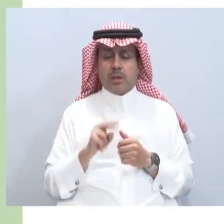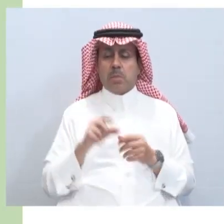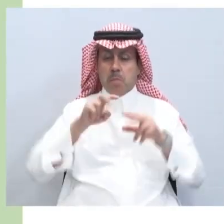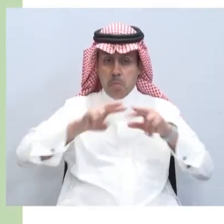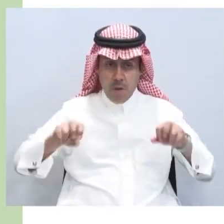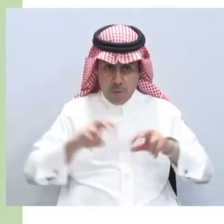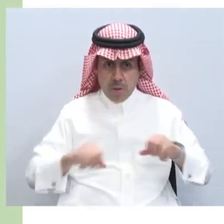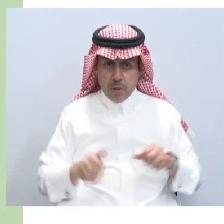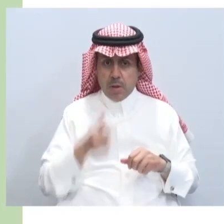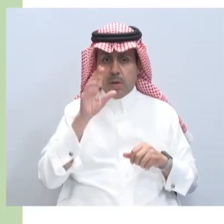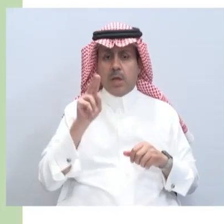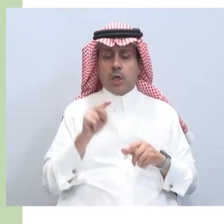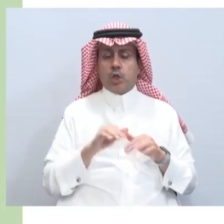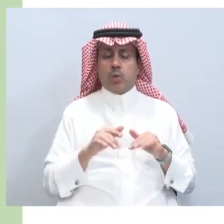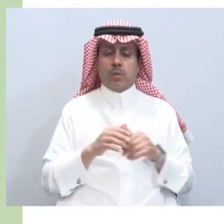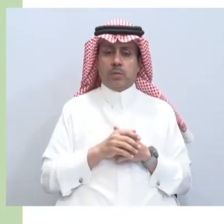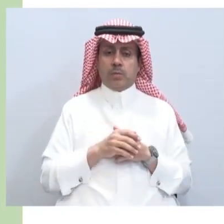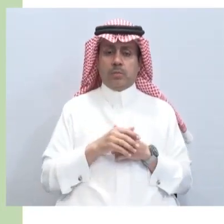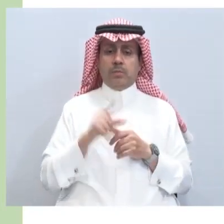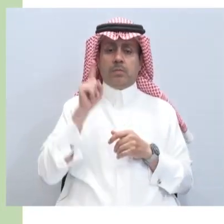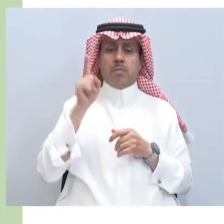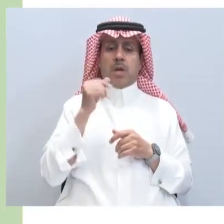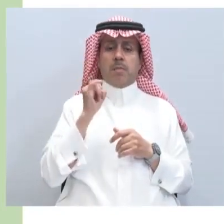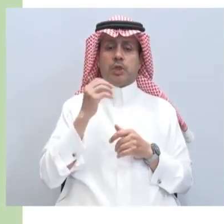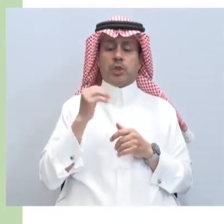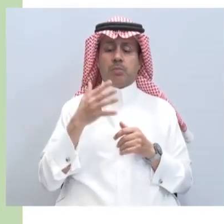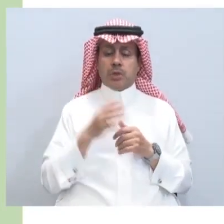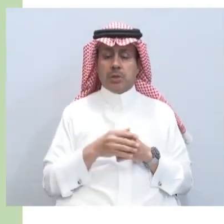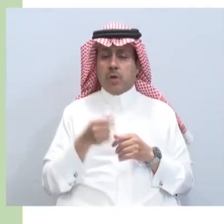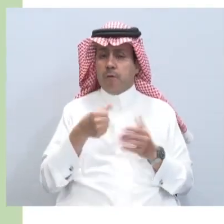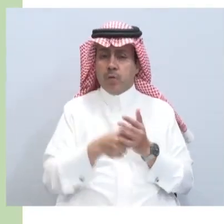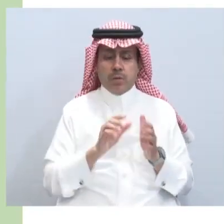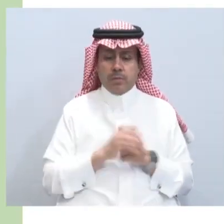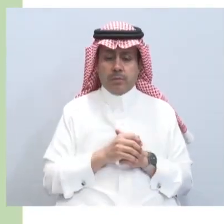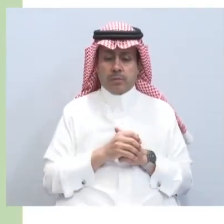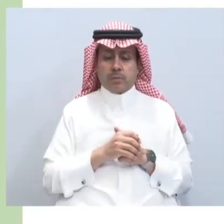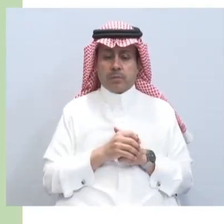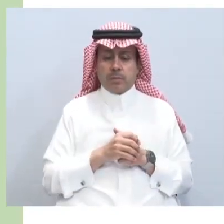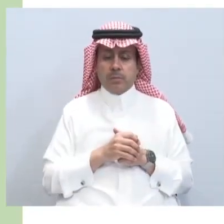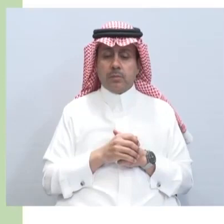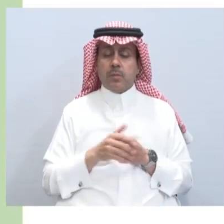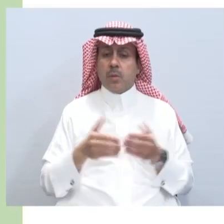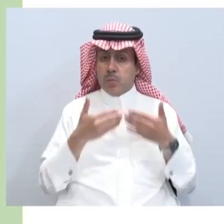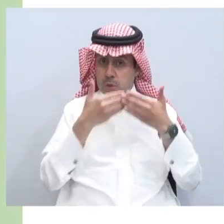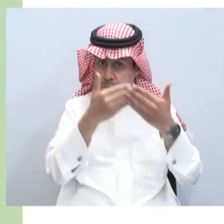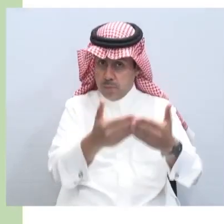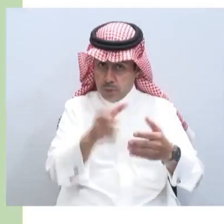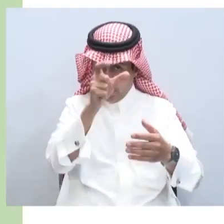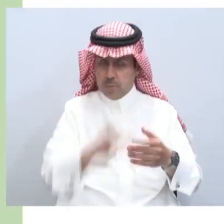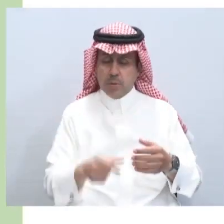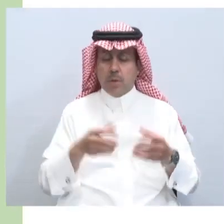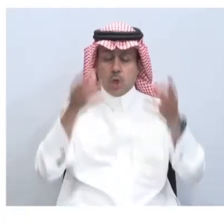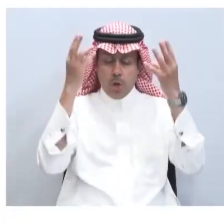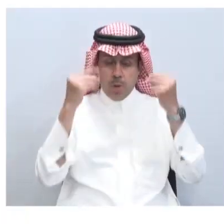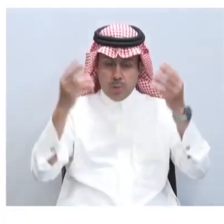الالكترونيه هي برامج مجانيه متوفره من خلال مواقع خاصه على الانترنت تتيح المستخدم الوصول الى